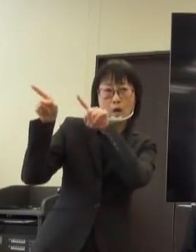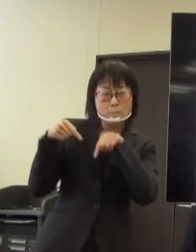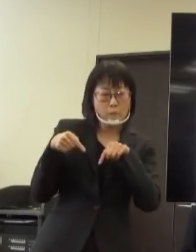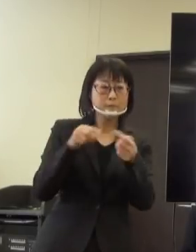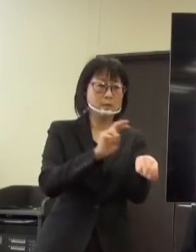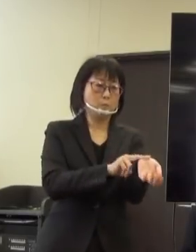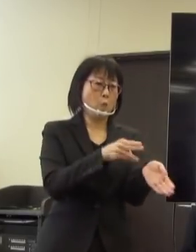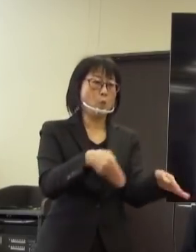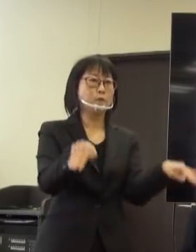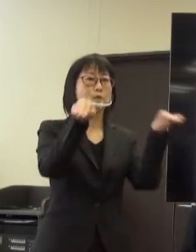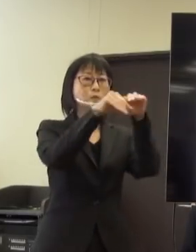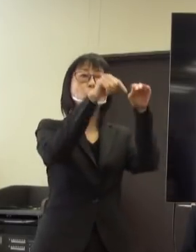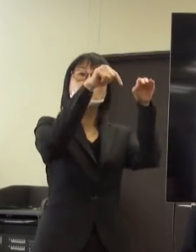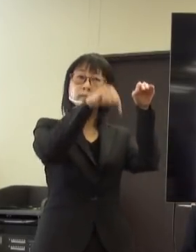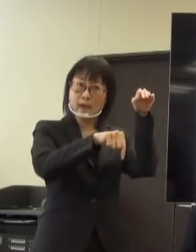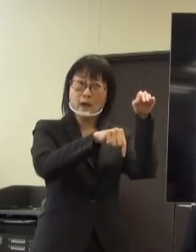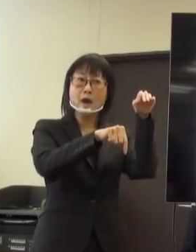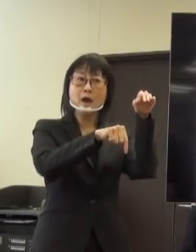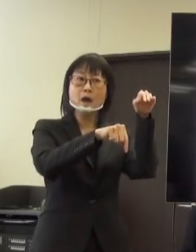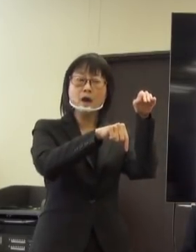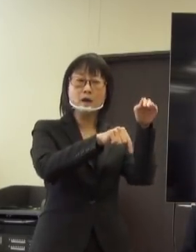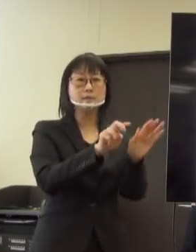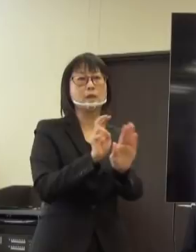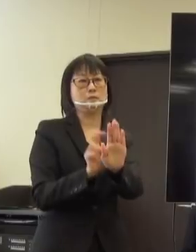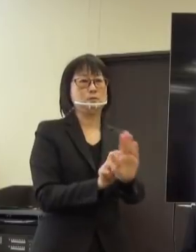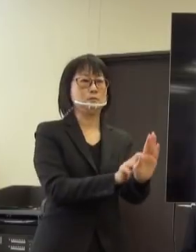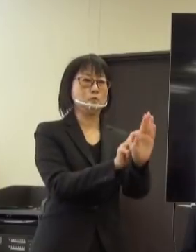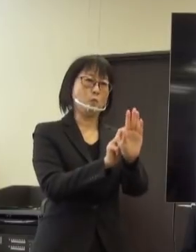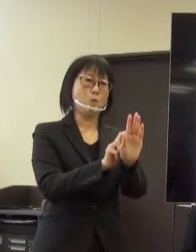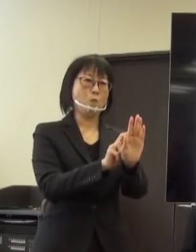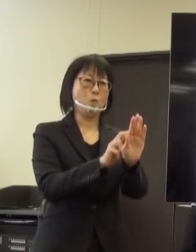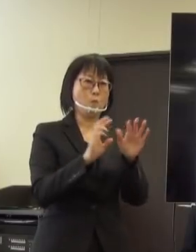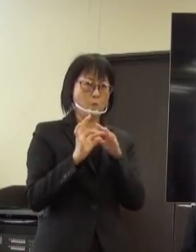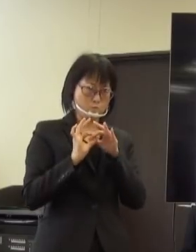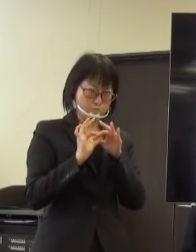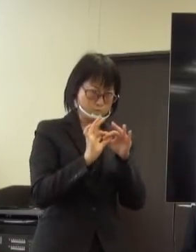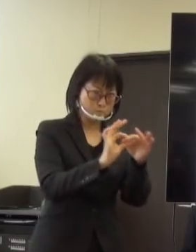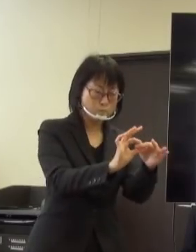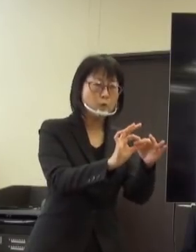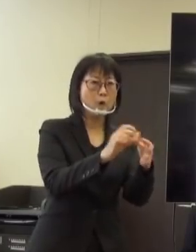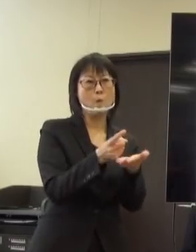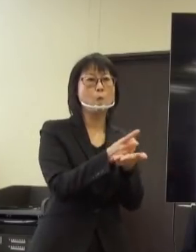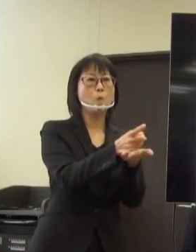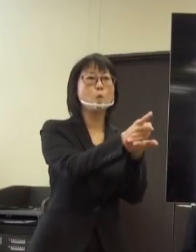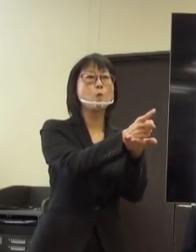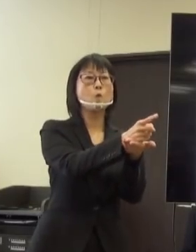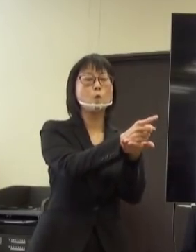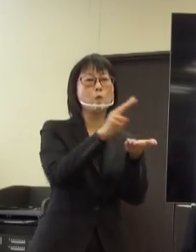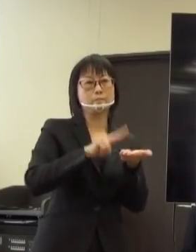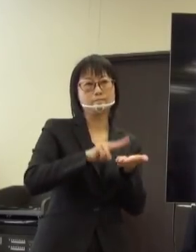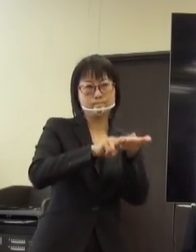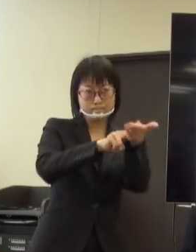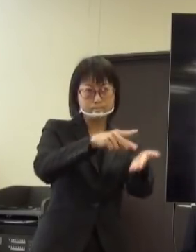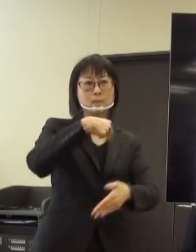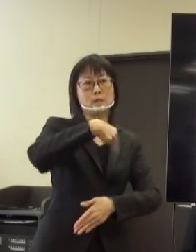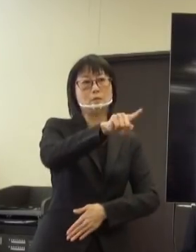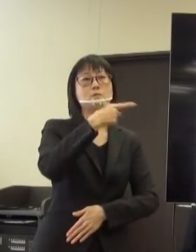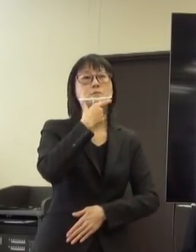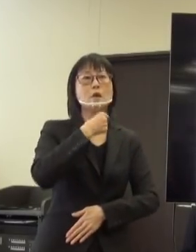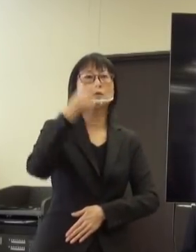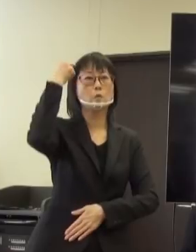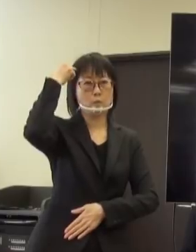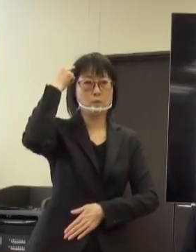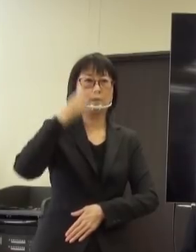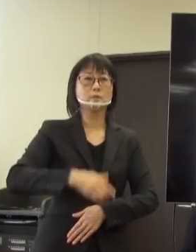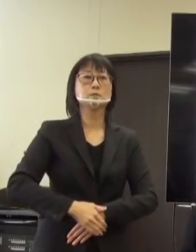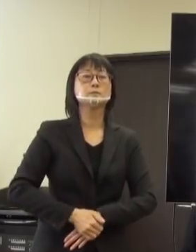療を、継続しながら、今後どのようにしていくかということを検討していくことになろうかと思います。で、それにあ